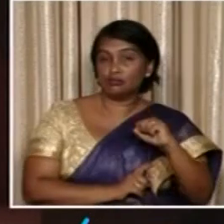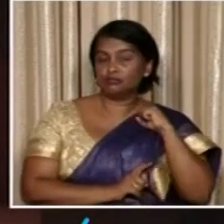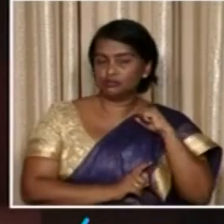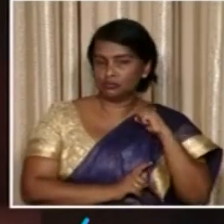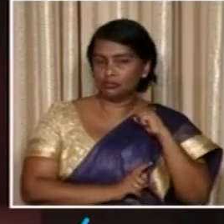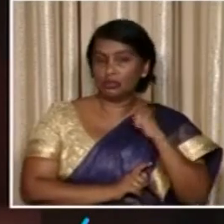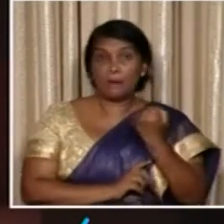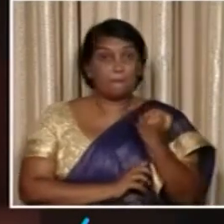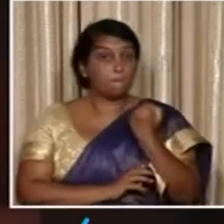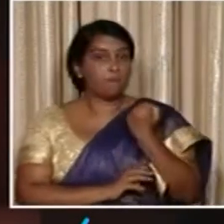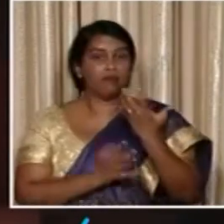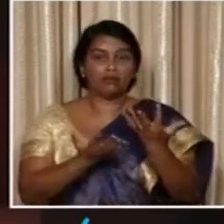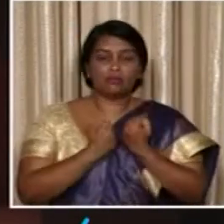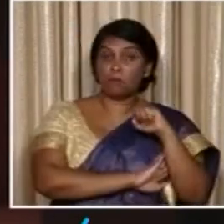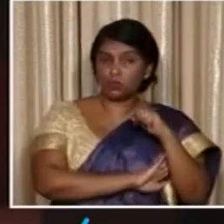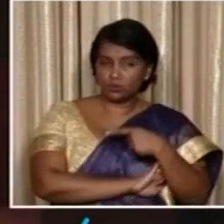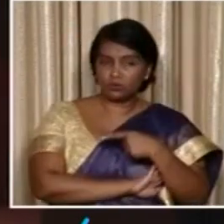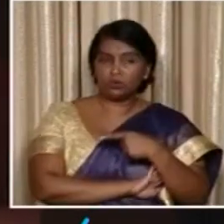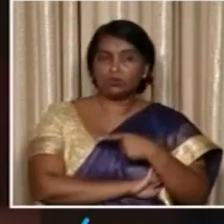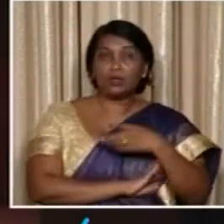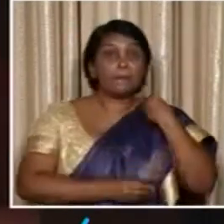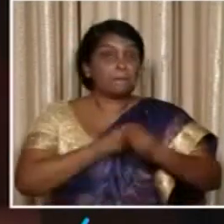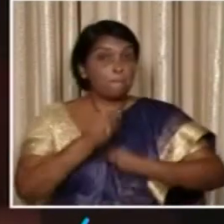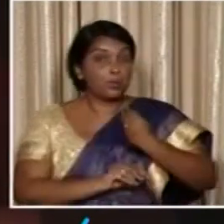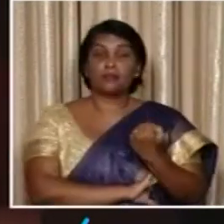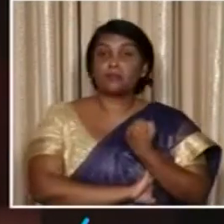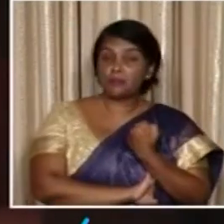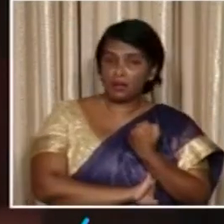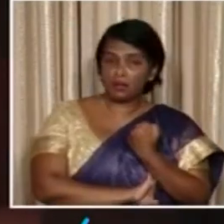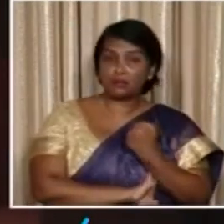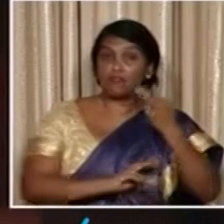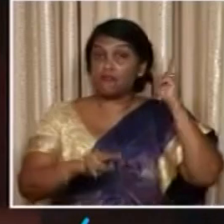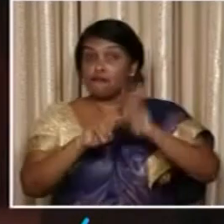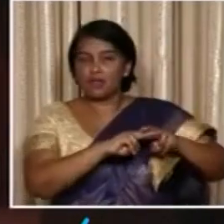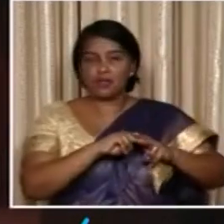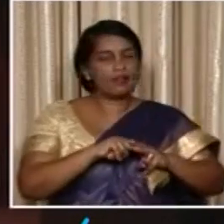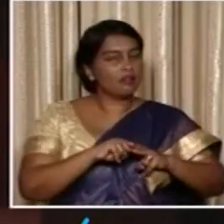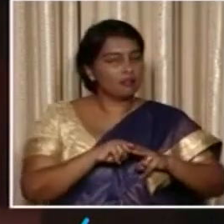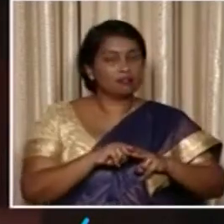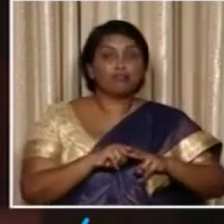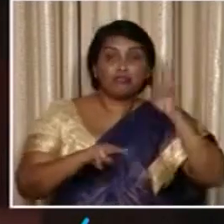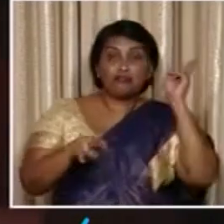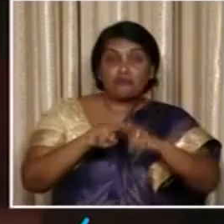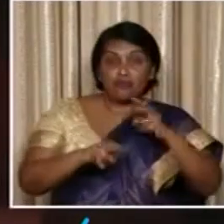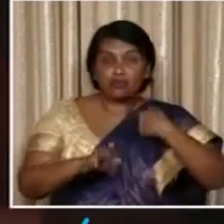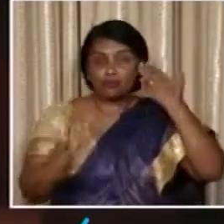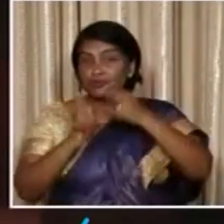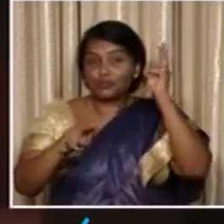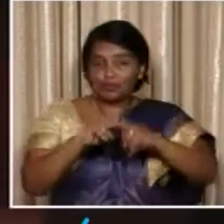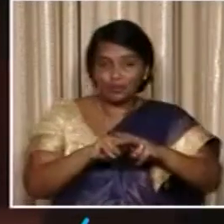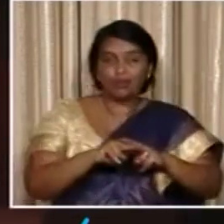බලයටයි බලපුළුවන්කාරකම් බලයටයි ව්‍යාපාරික බලයටයි ගජමිතුරන්ටයි ගජමිතුරු